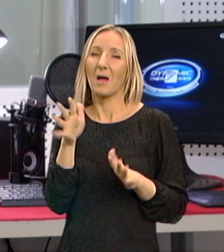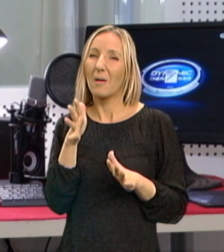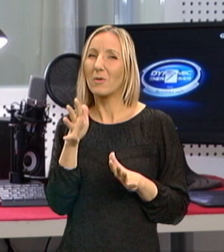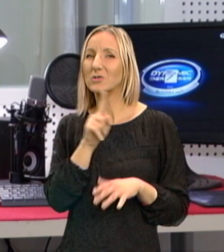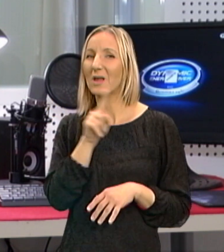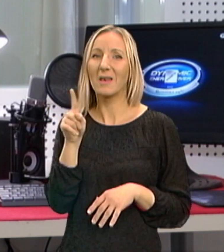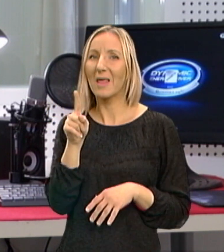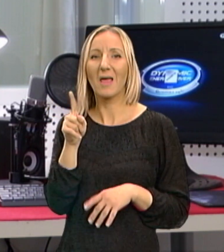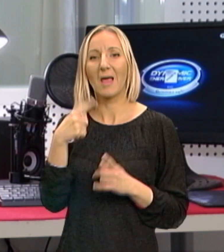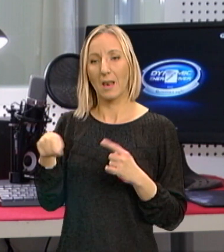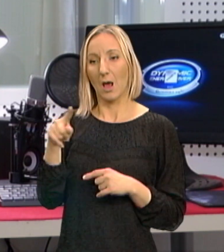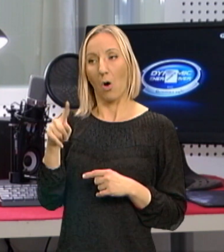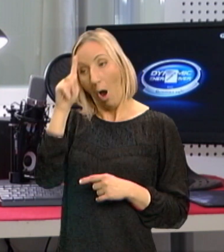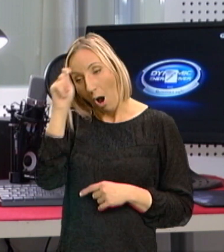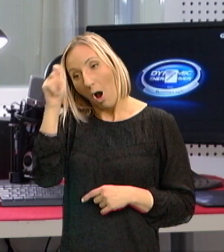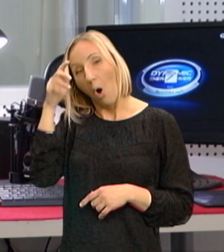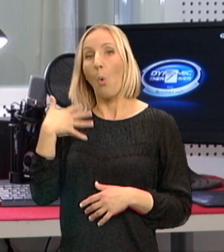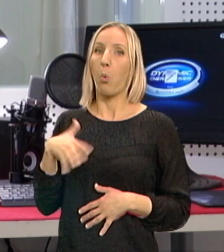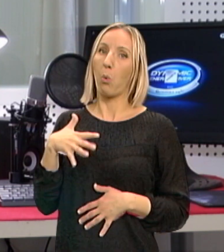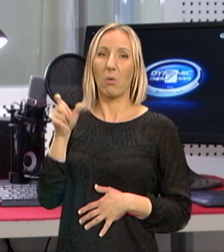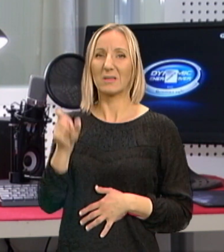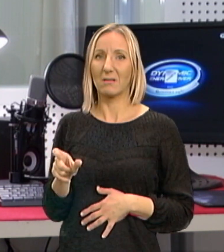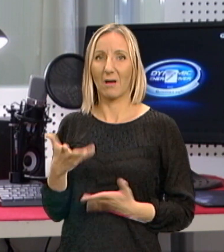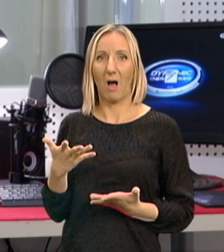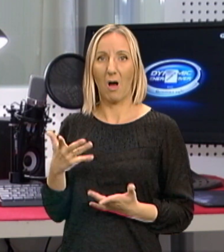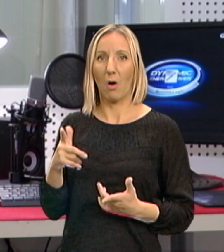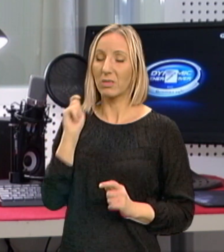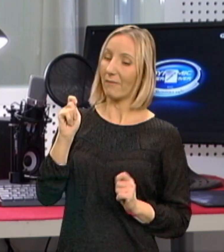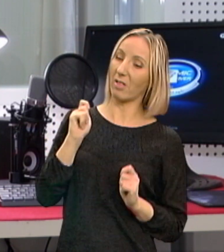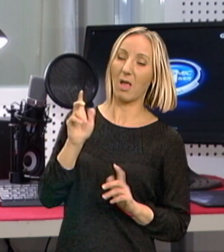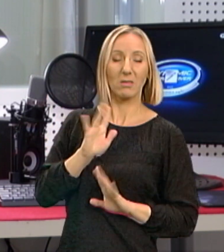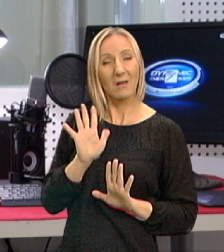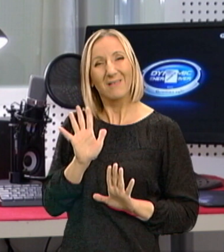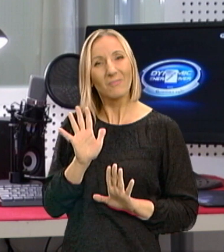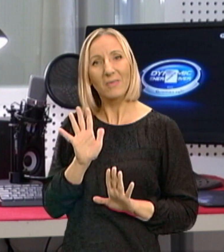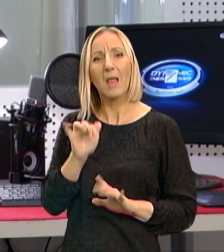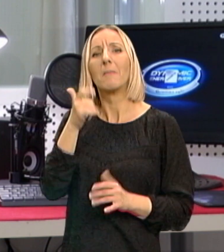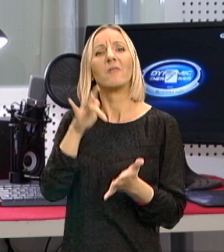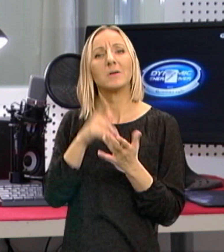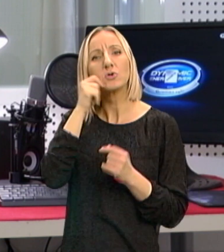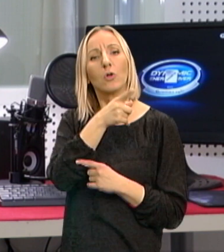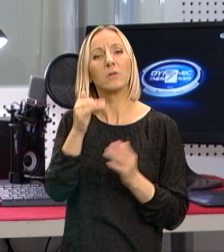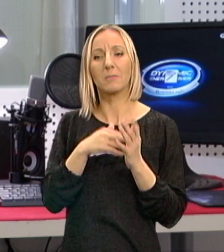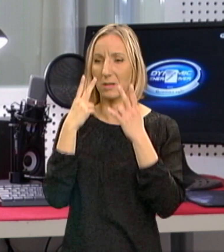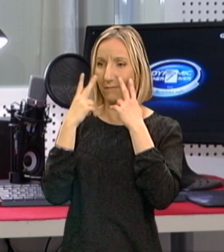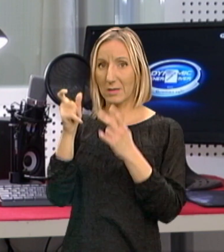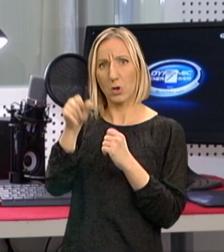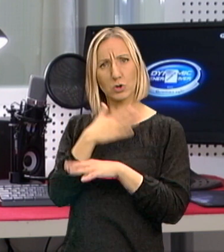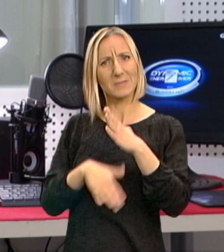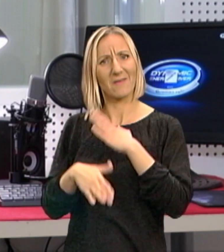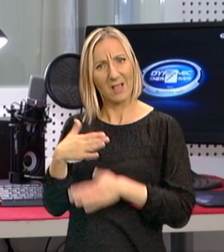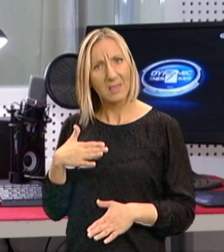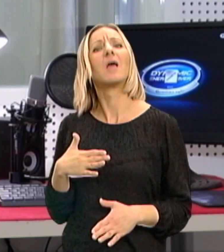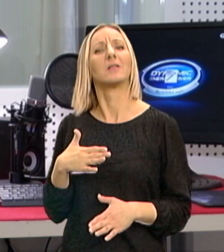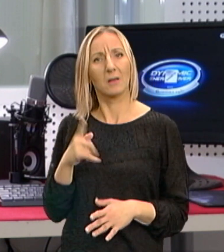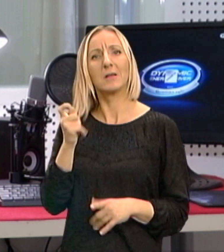druga krajnost, izazivanje divljenja, ali zaista trebaju ljudi na prvom mjestu da vide da osobe s invaliditetom